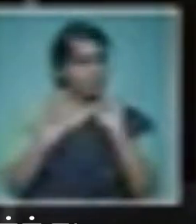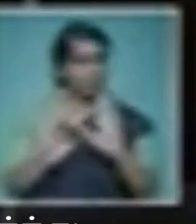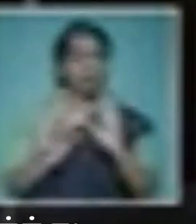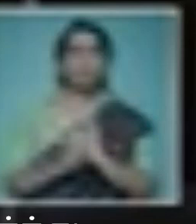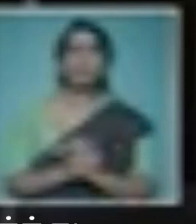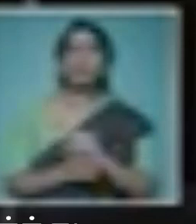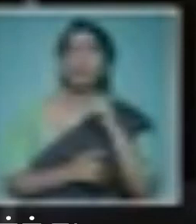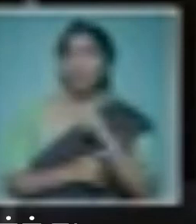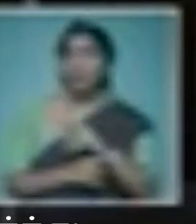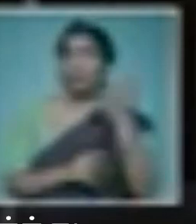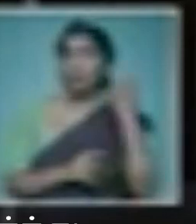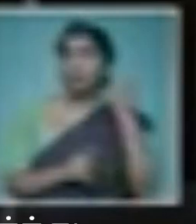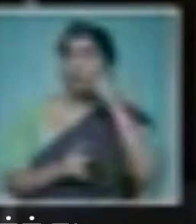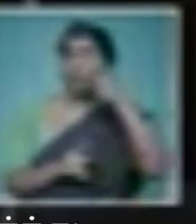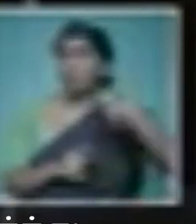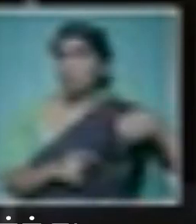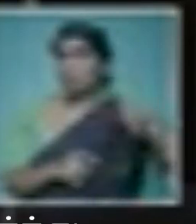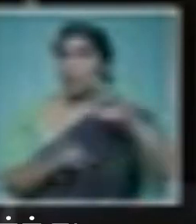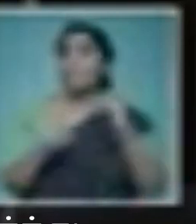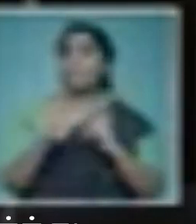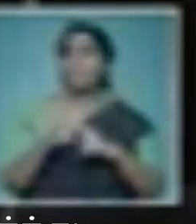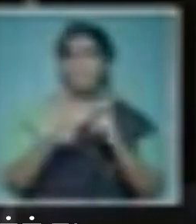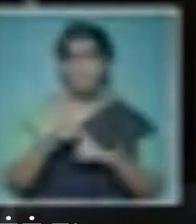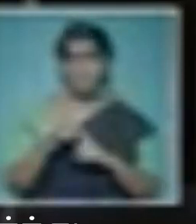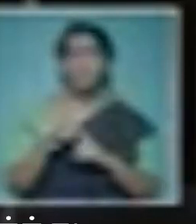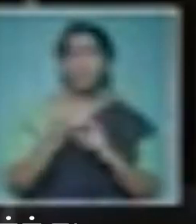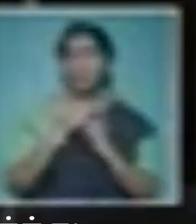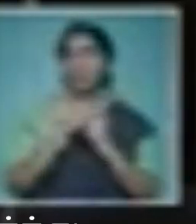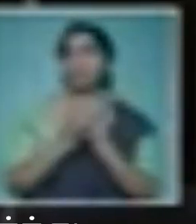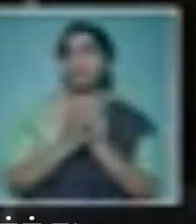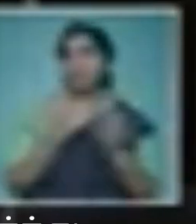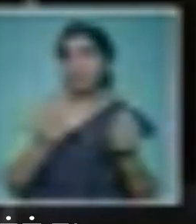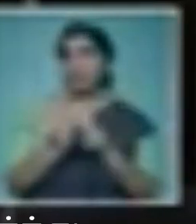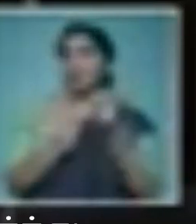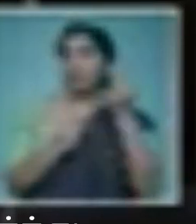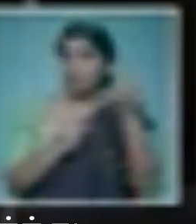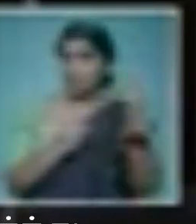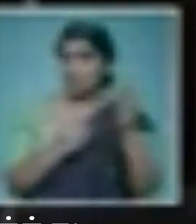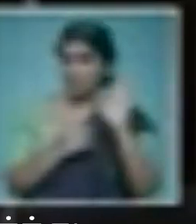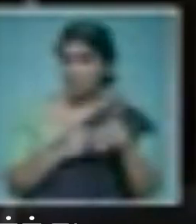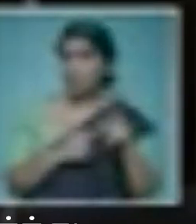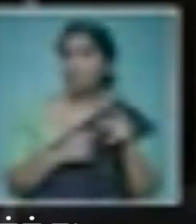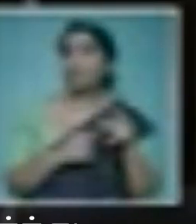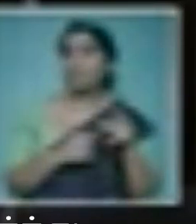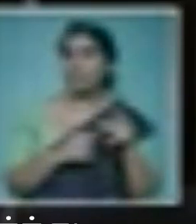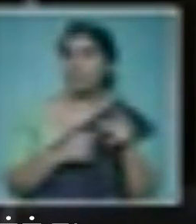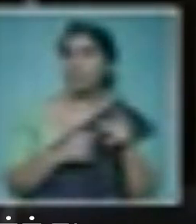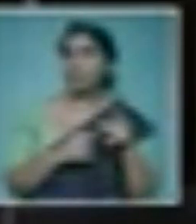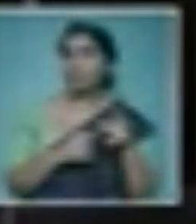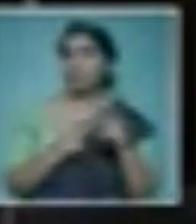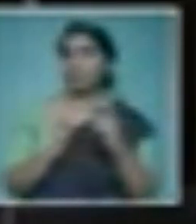போது மாத்திரம்தான் அது ஒரு நிரந்தர தீர்வாக அமையும் என்பதை இவ்விடத்தில் சுட்டிக்காட்டியவனாக ஐ விஷ் டு தேங்க்யூ